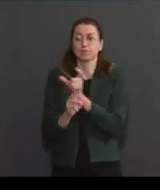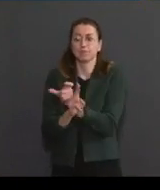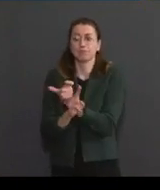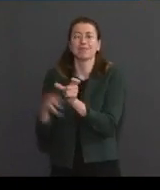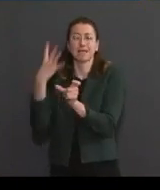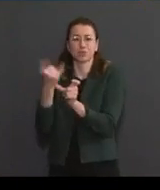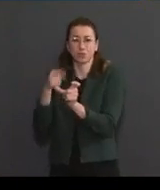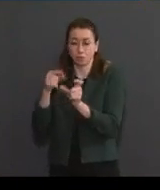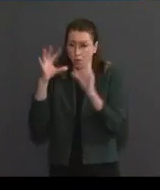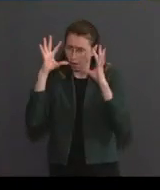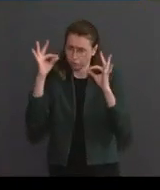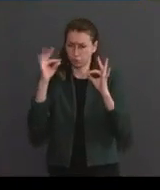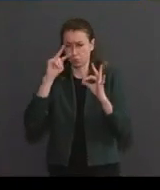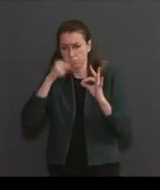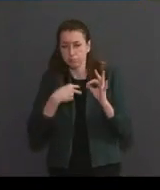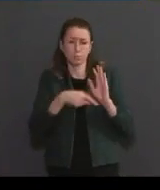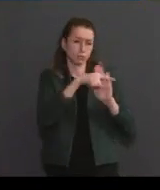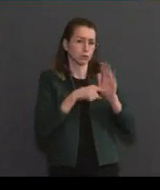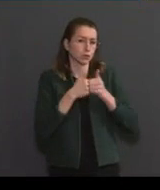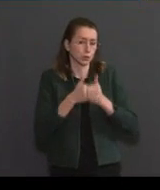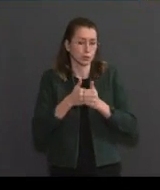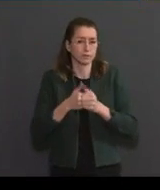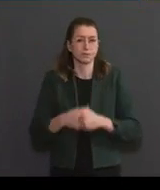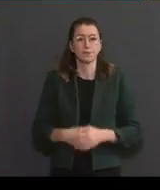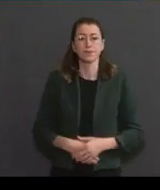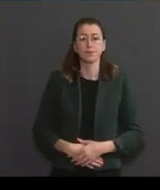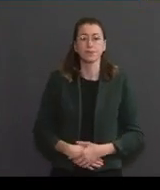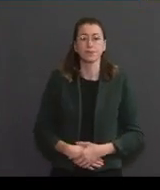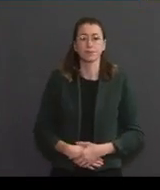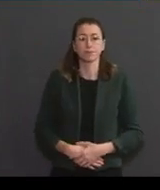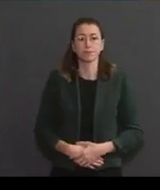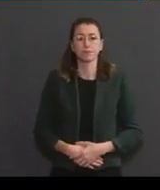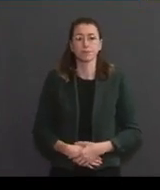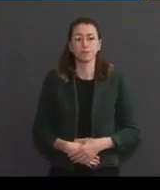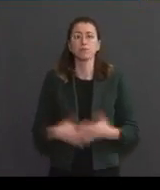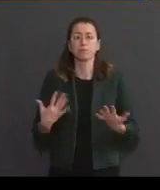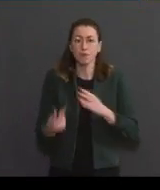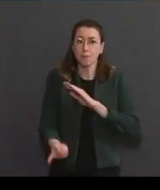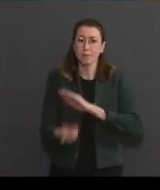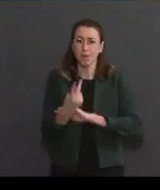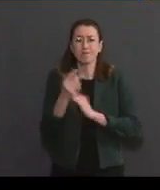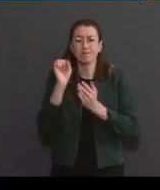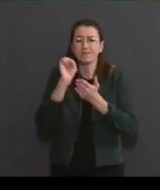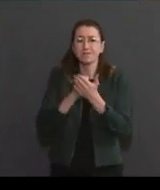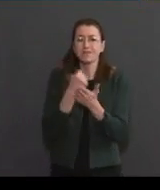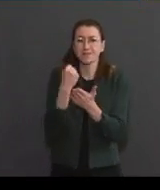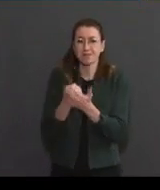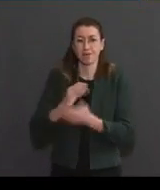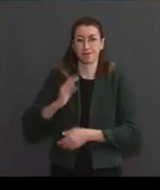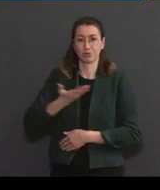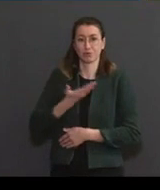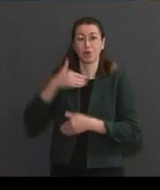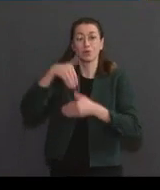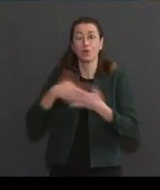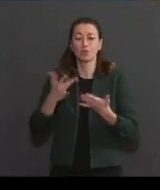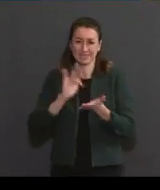discuter. Le certificat que vous allez recevoir sous forme électronique grâce au SMS dont on a parlé